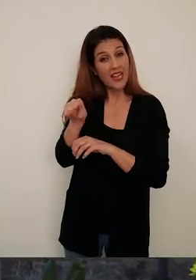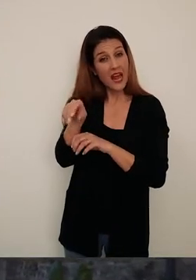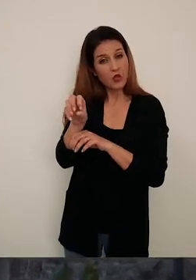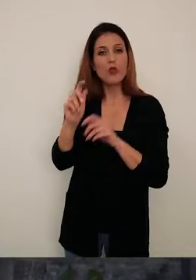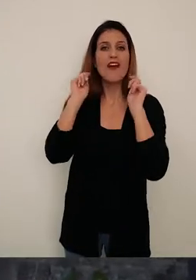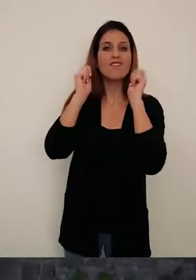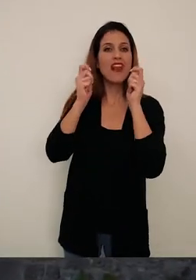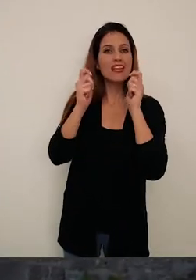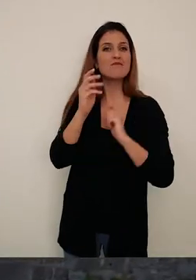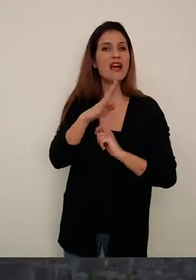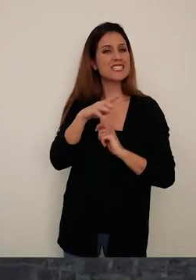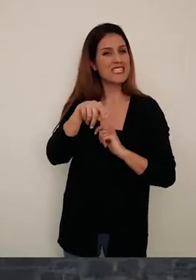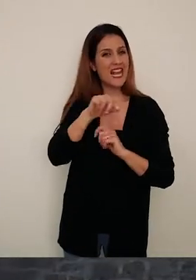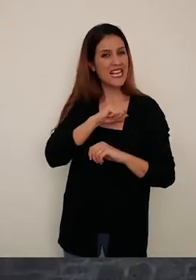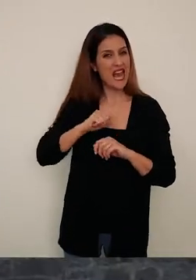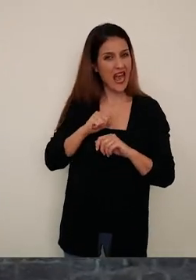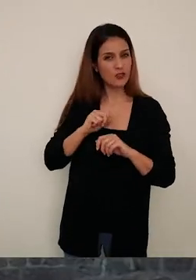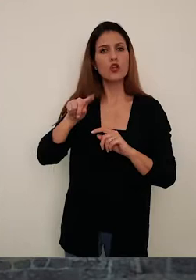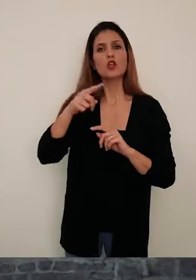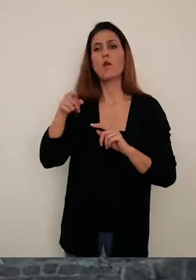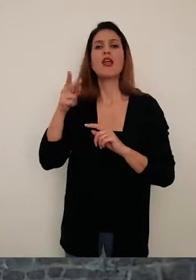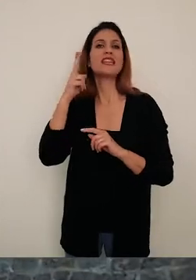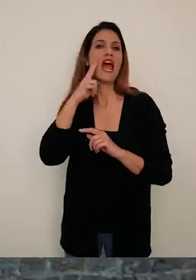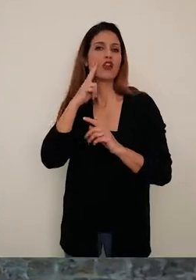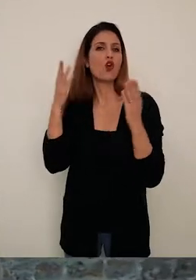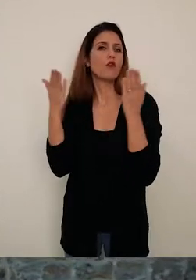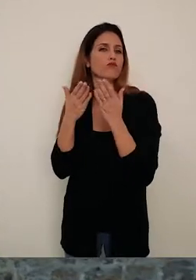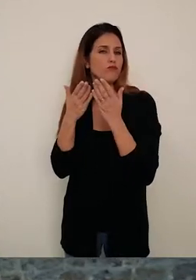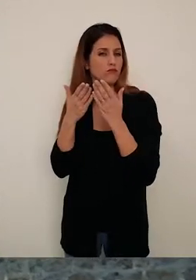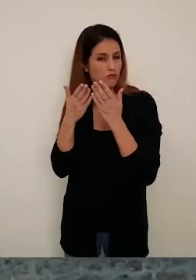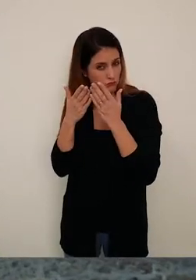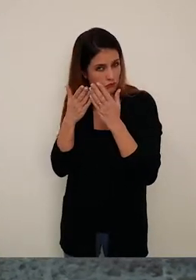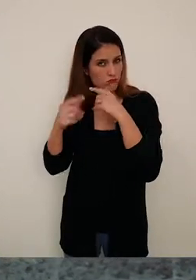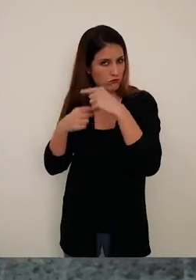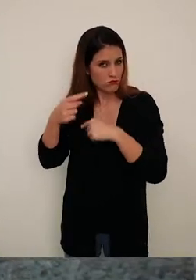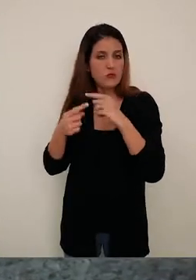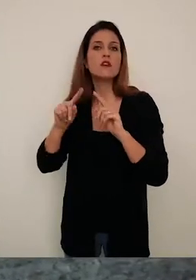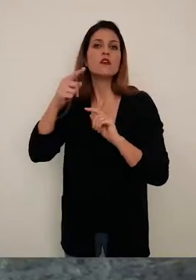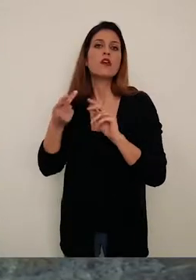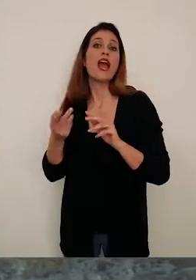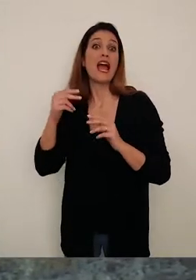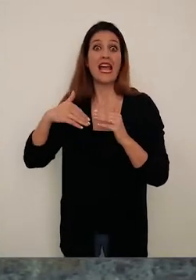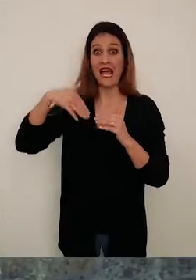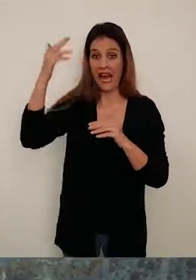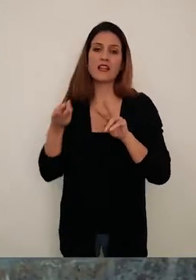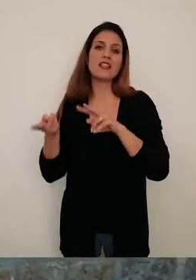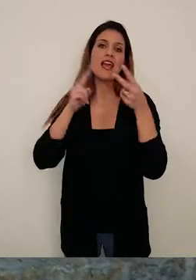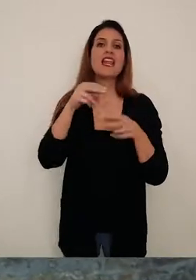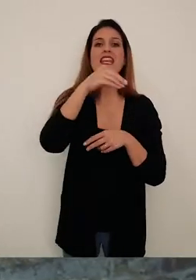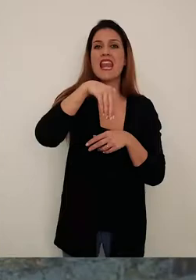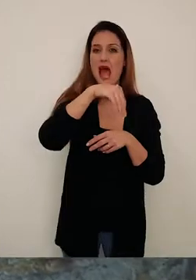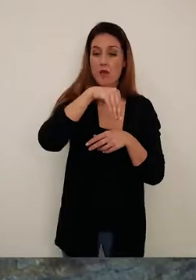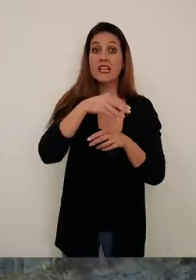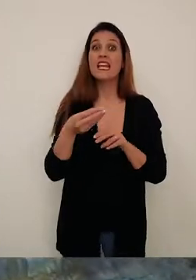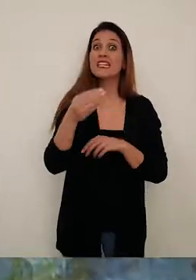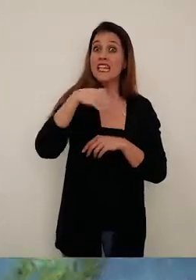frati basiliani di Galatone, completando gli studi umanistici a Nardò e trasferendosi a Napoli in età adulta. Qui